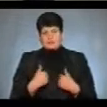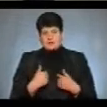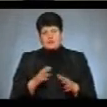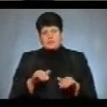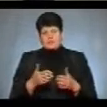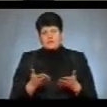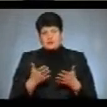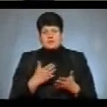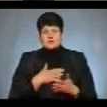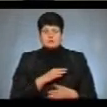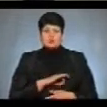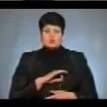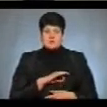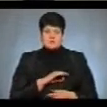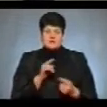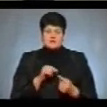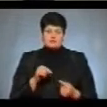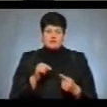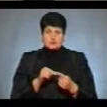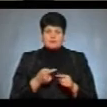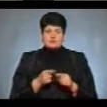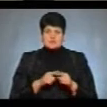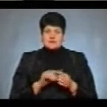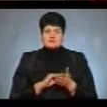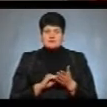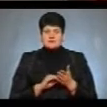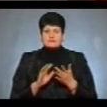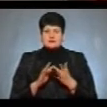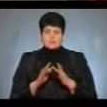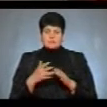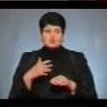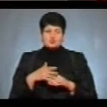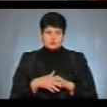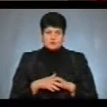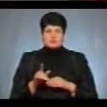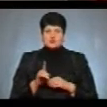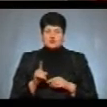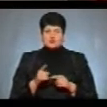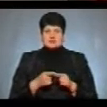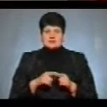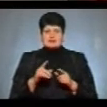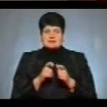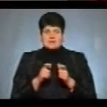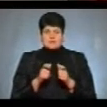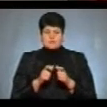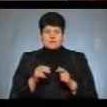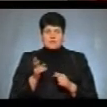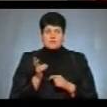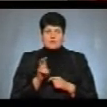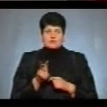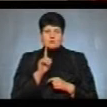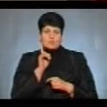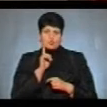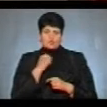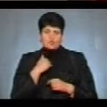з'ясували із нашими юристами, відповідно, про це також написали в соцмережі, оскільки ми розуміємо, що десь переважно з ID-картками ходить молодь голосувати, а